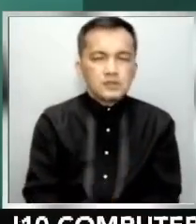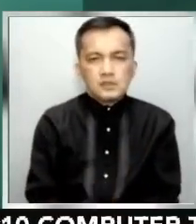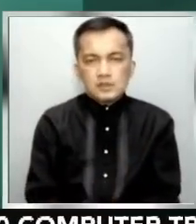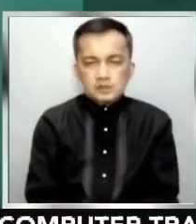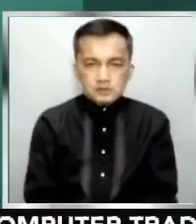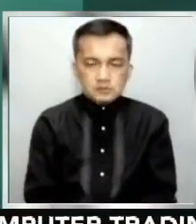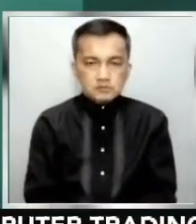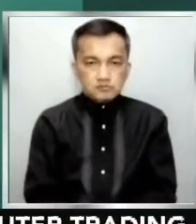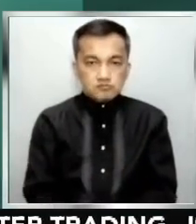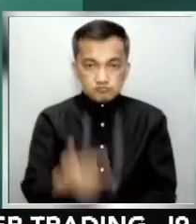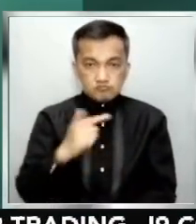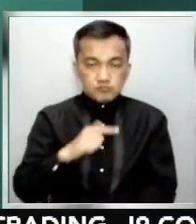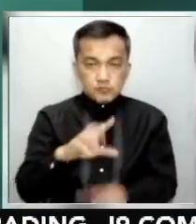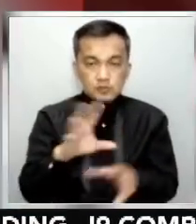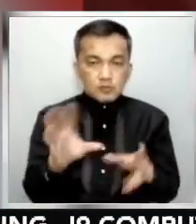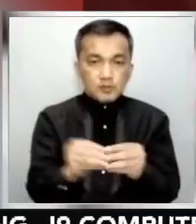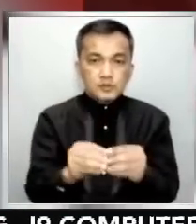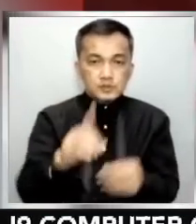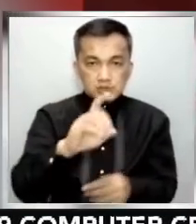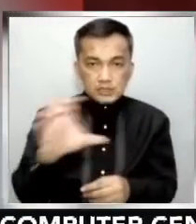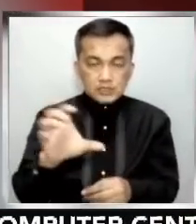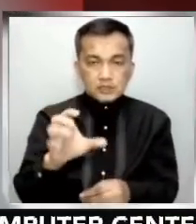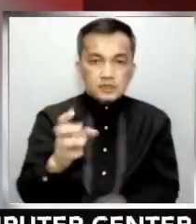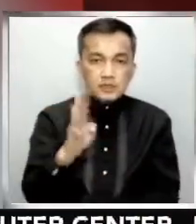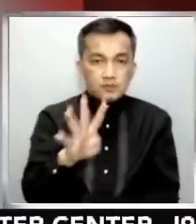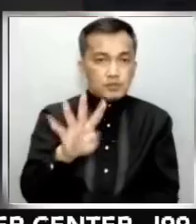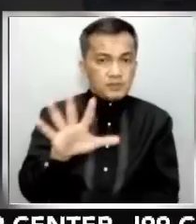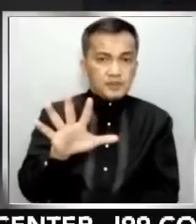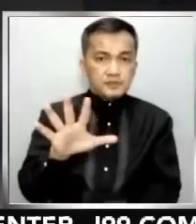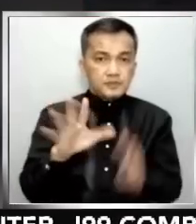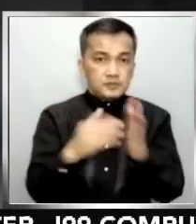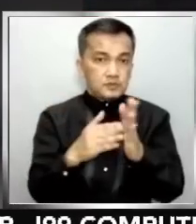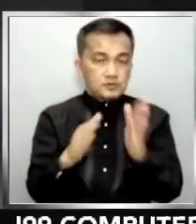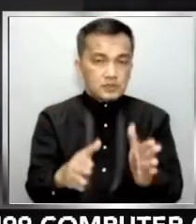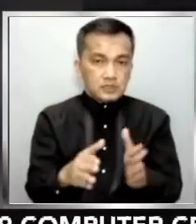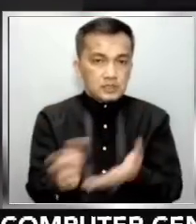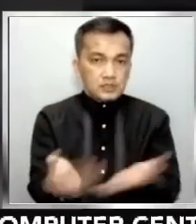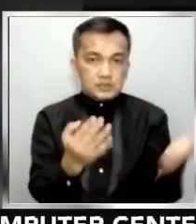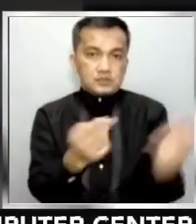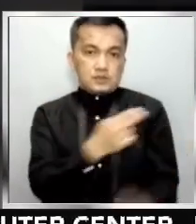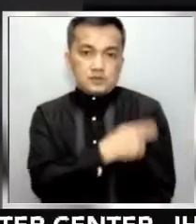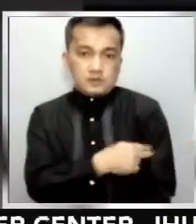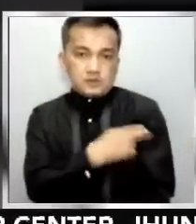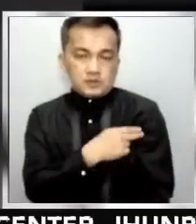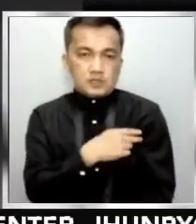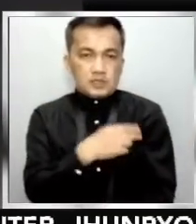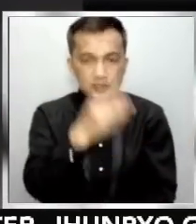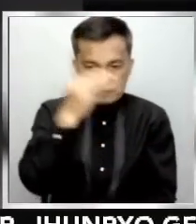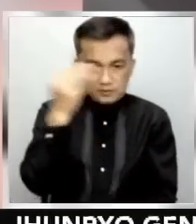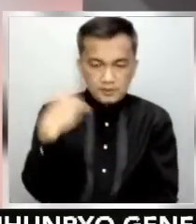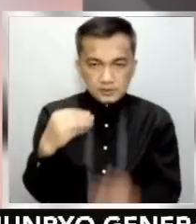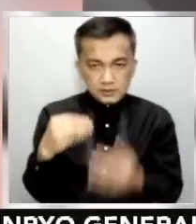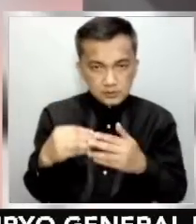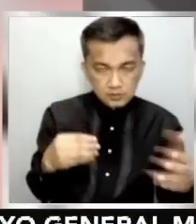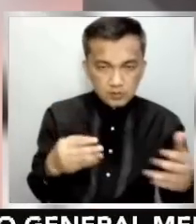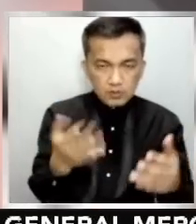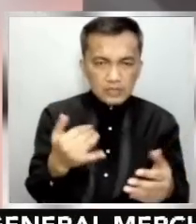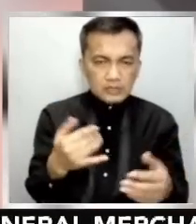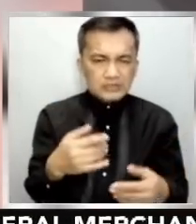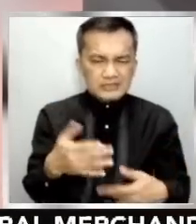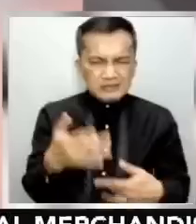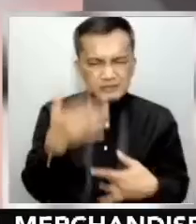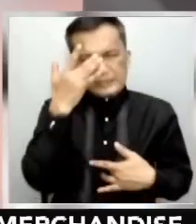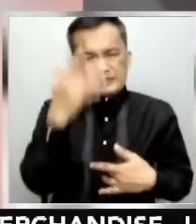sa 145 estudyante ang naospital simula Marso matapos sumama ang pakiramdam dahil sa